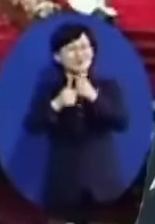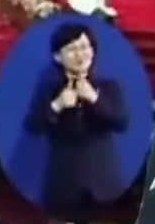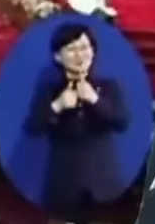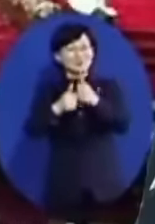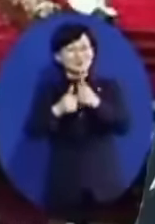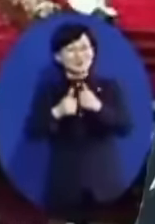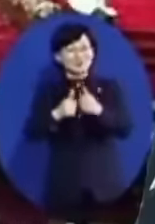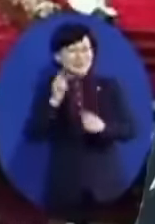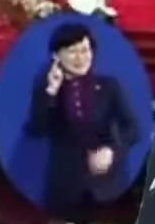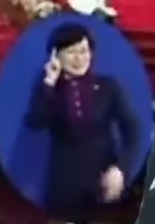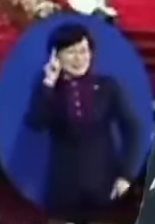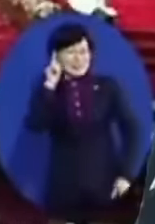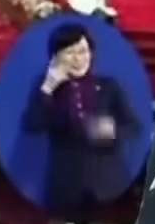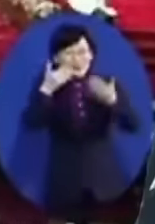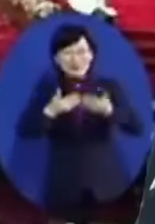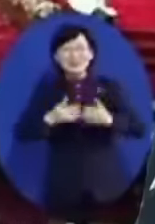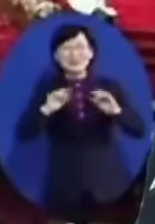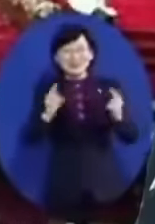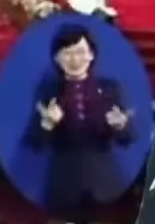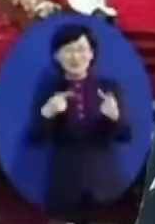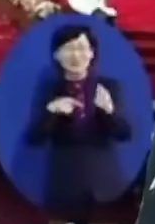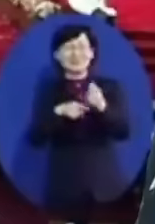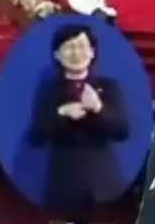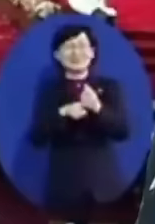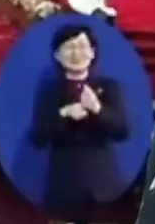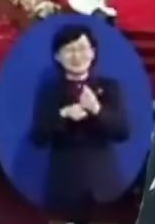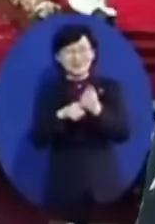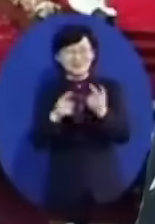새 스트레스를 받지 않았다는 것을 말하는 것입니다.